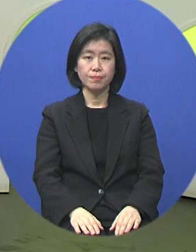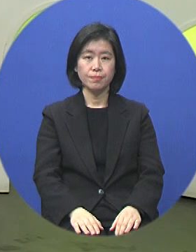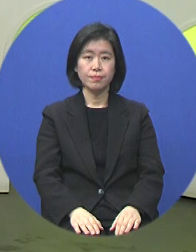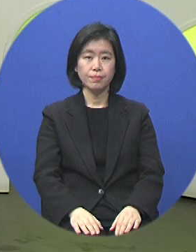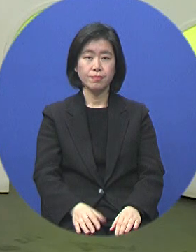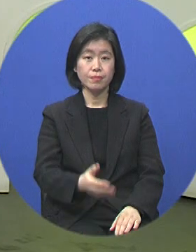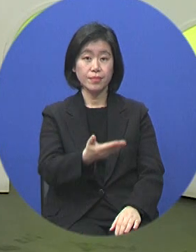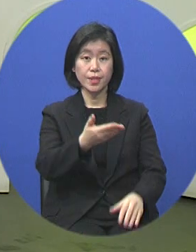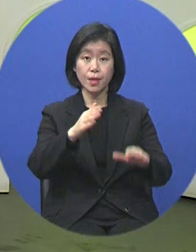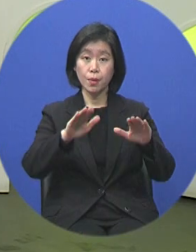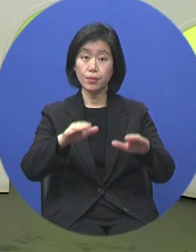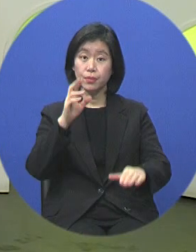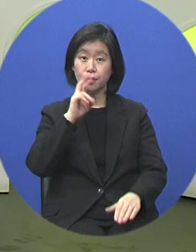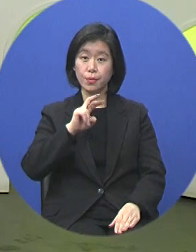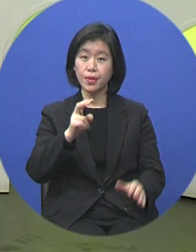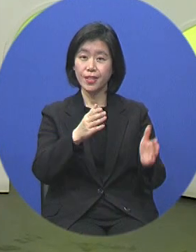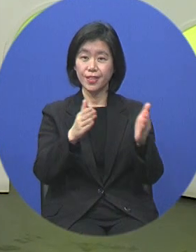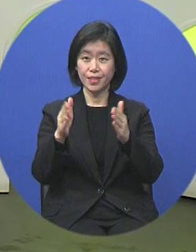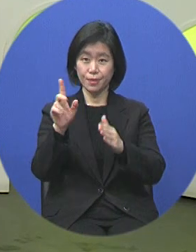노래를 준비하셨나요?